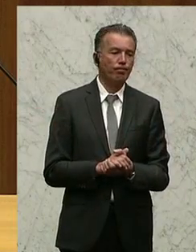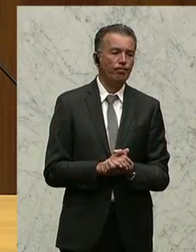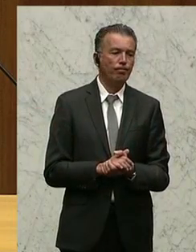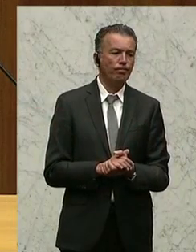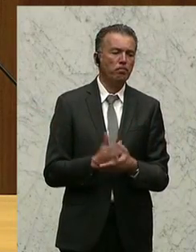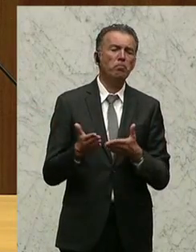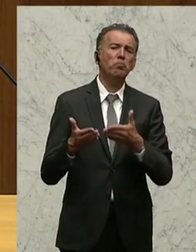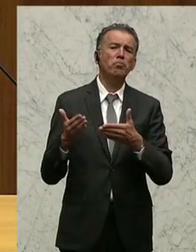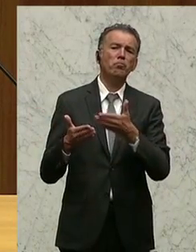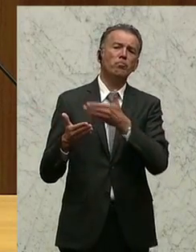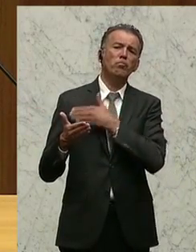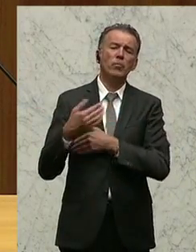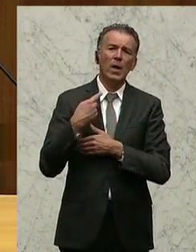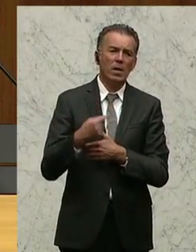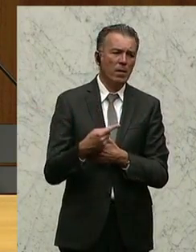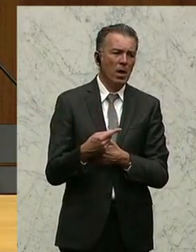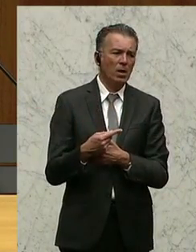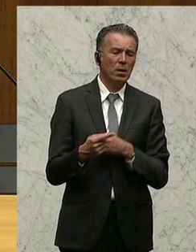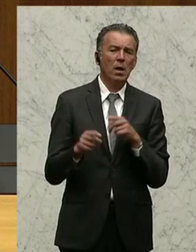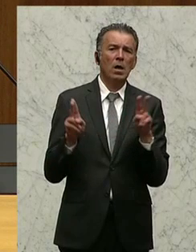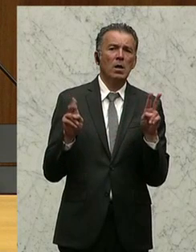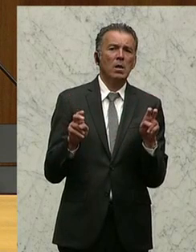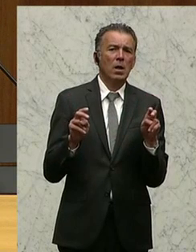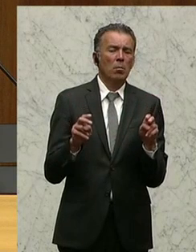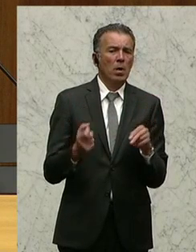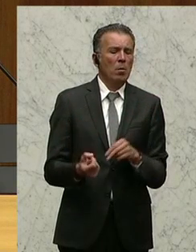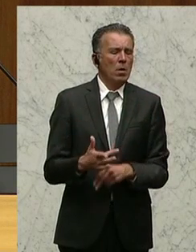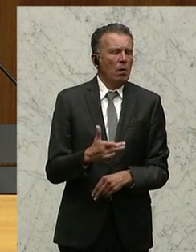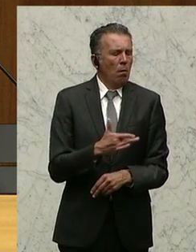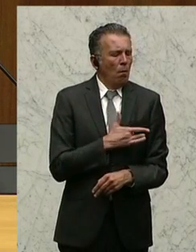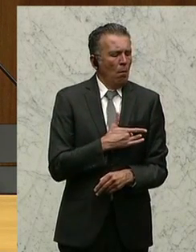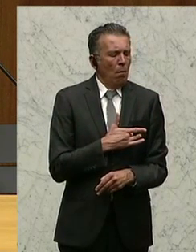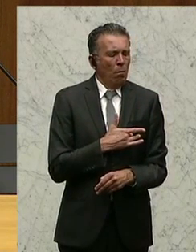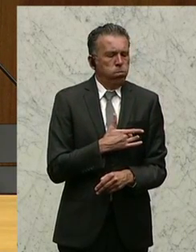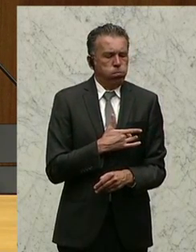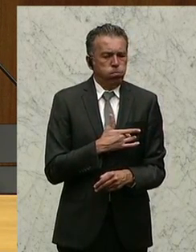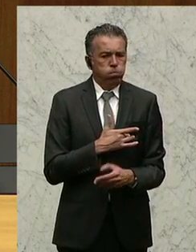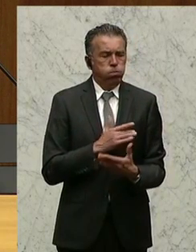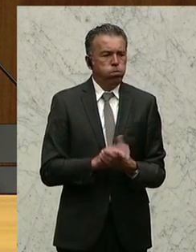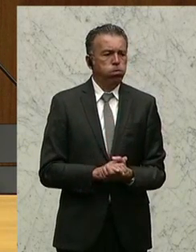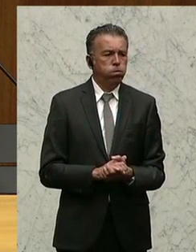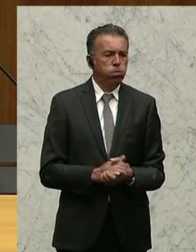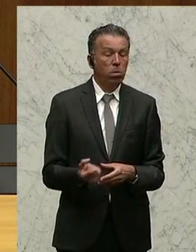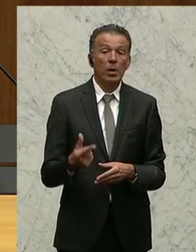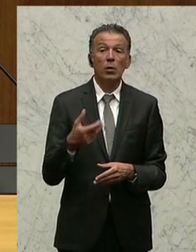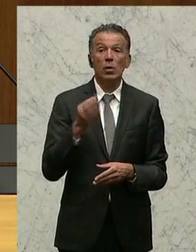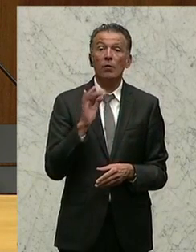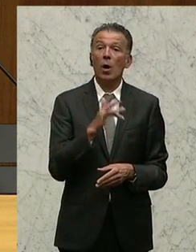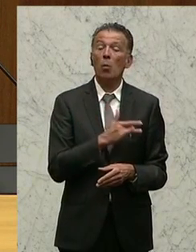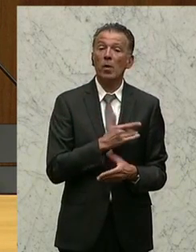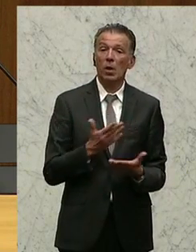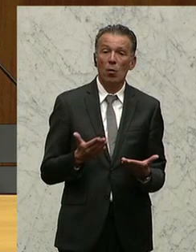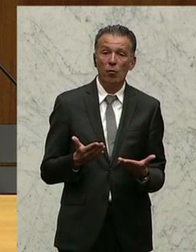meine Vorrednerinnen schon gesagt haben, macht uns dieses Thema natürlich besonders betroffen. Und es betrifft gerade Frauen,